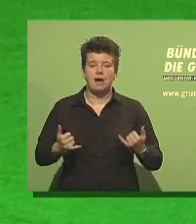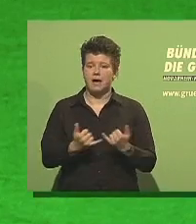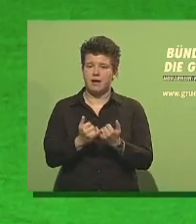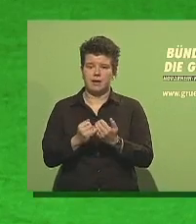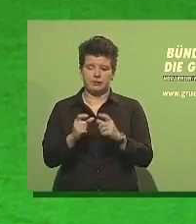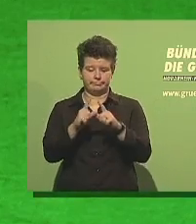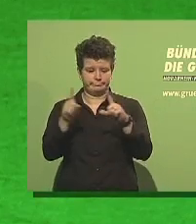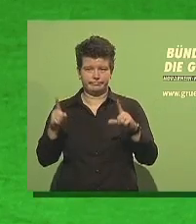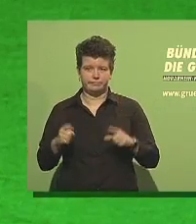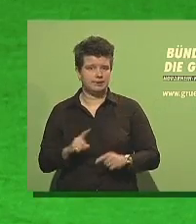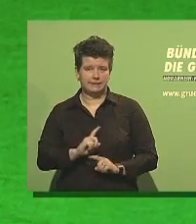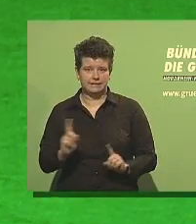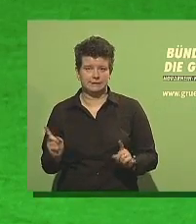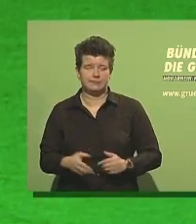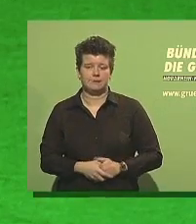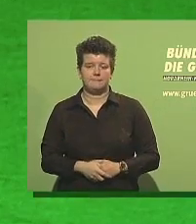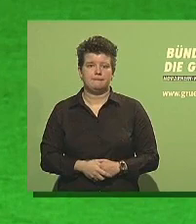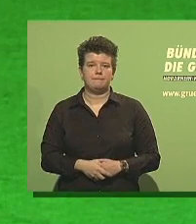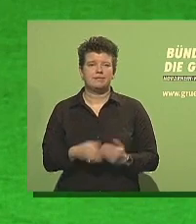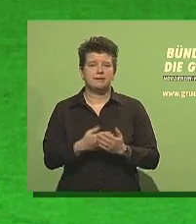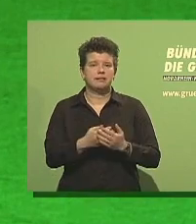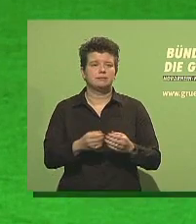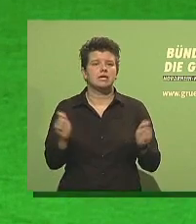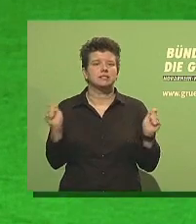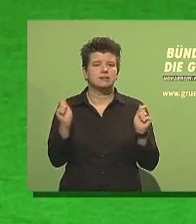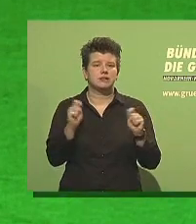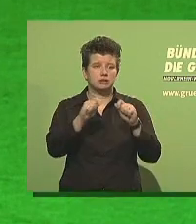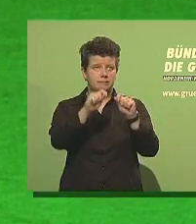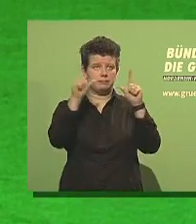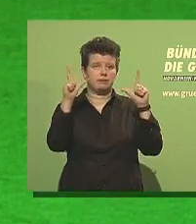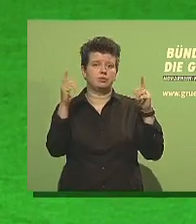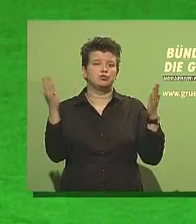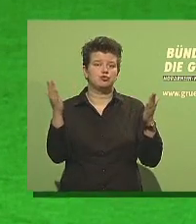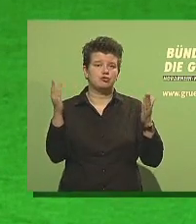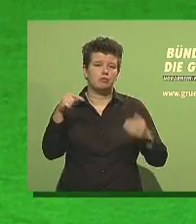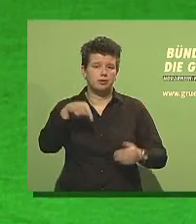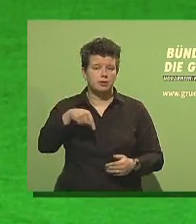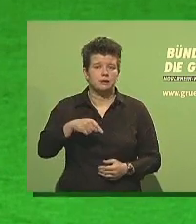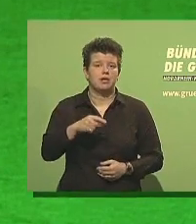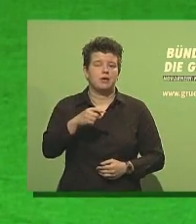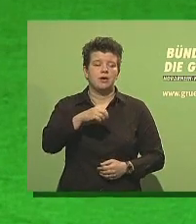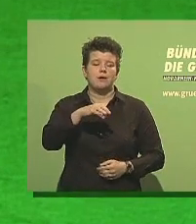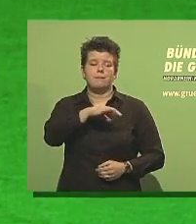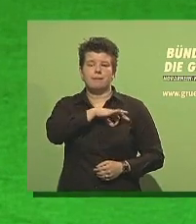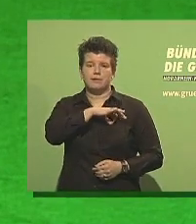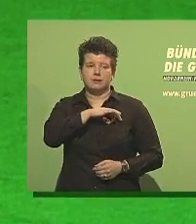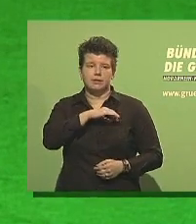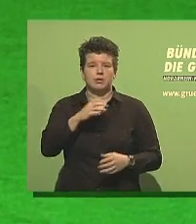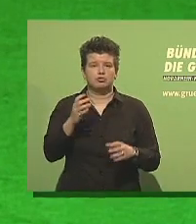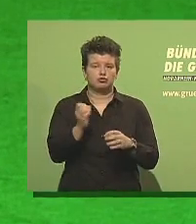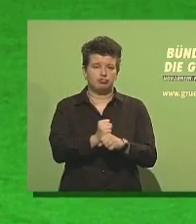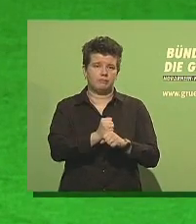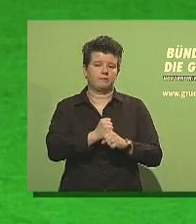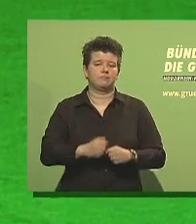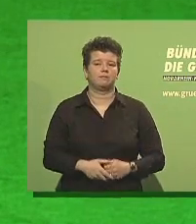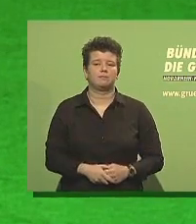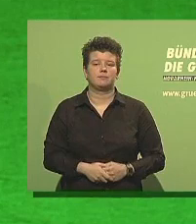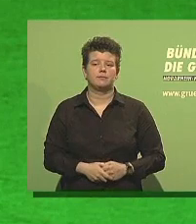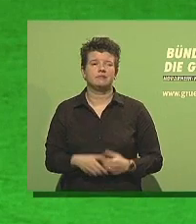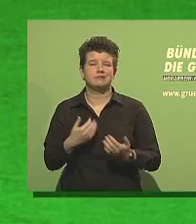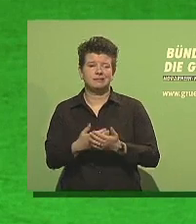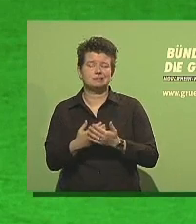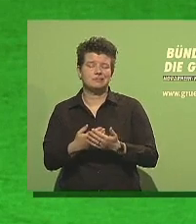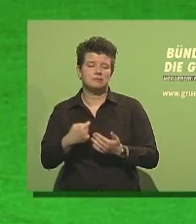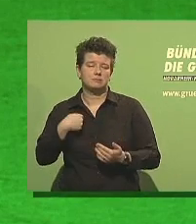und dieses Gesellschaftsbild stehen nur wir in der Stadt und überall auf dem Land. und auch deswegen bin ich Mitglied dieser wunderbaren